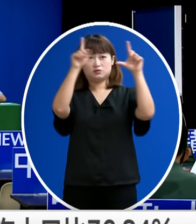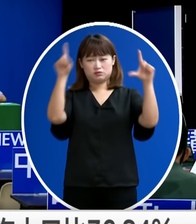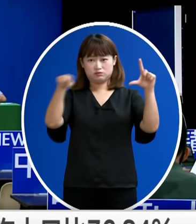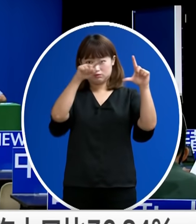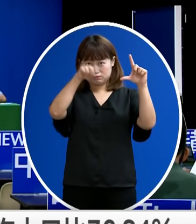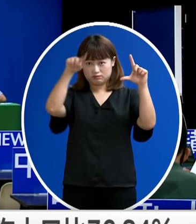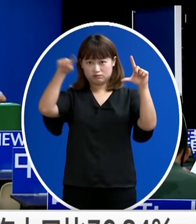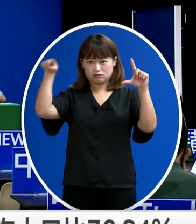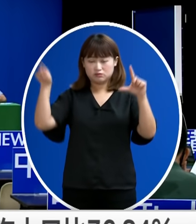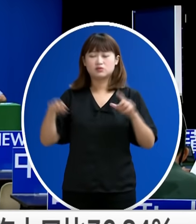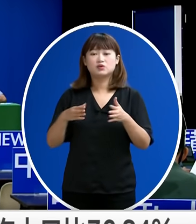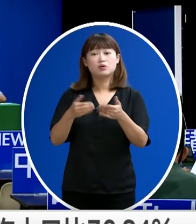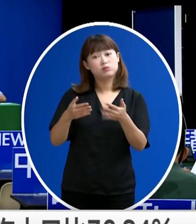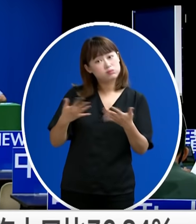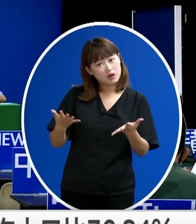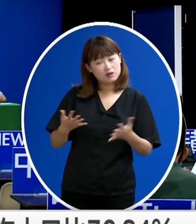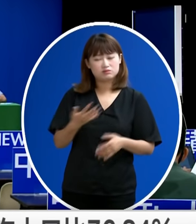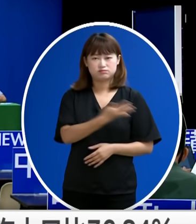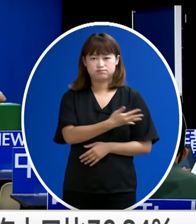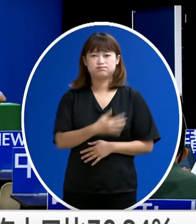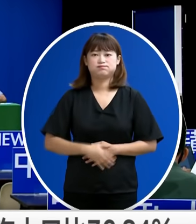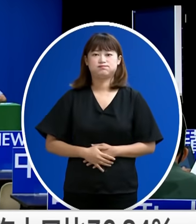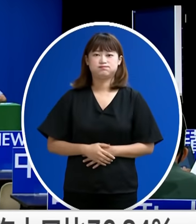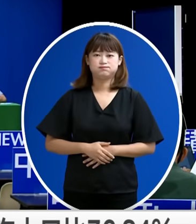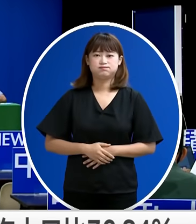边是否有掌握，或者是有没有这个必要呢？